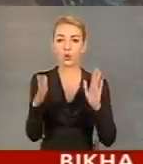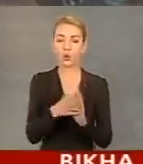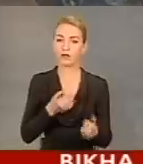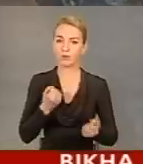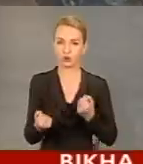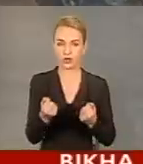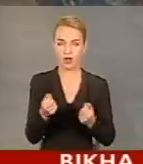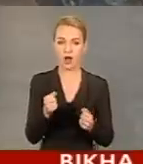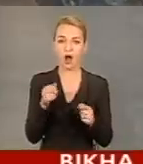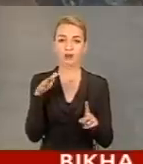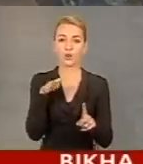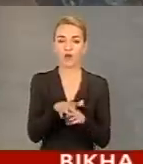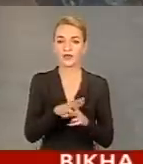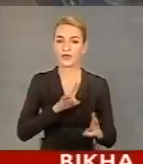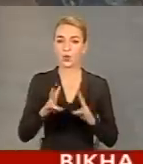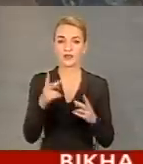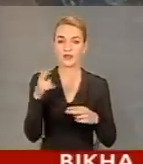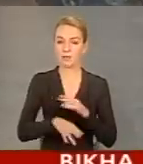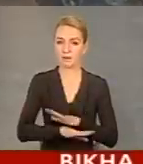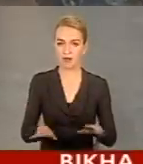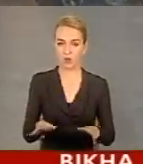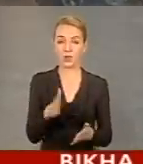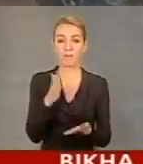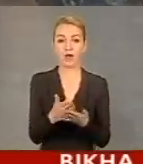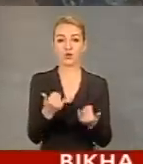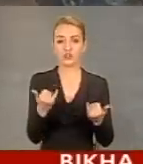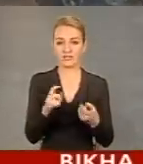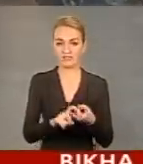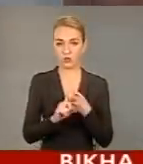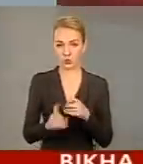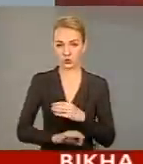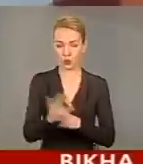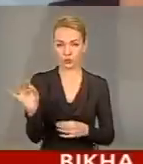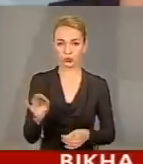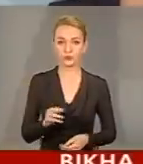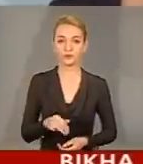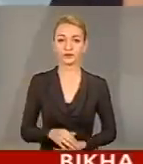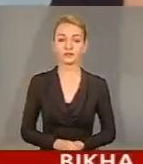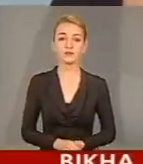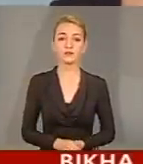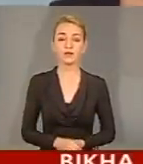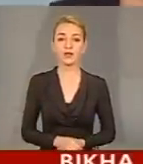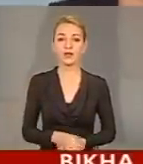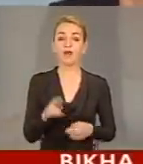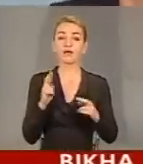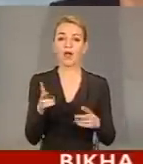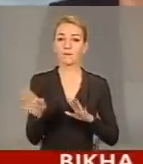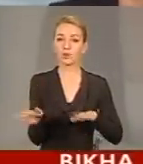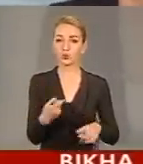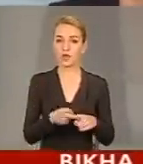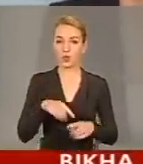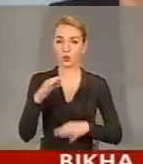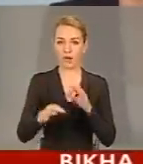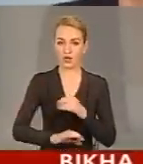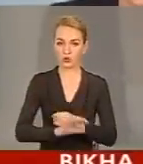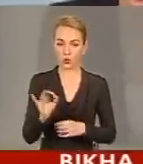напружене. Атакувати терористи не припиняють. Майже маємо живий зв'язок зі сходу. З нами Ігор Левинок. Ігоре, то як минула ця доба